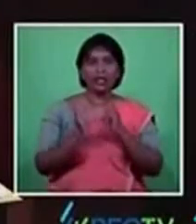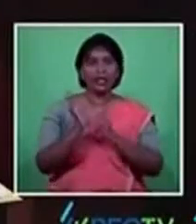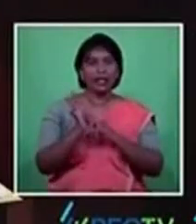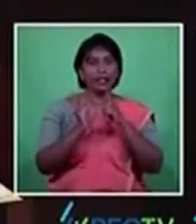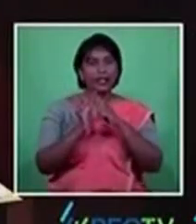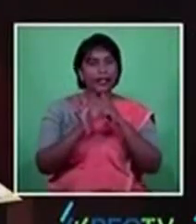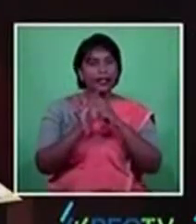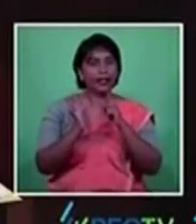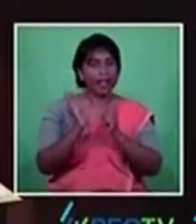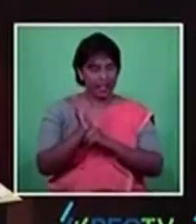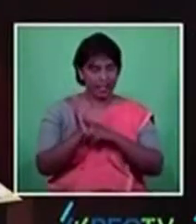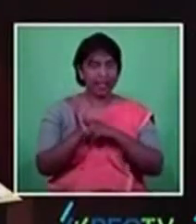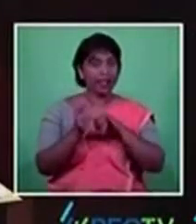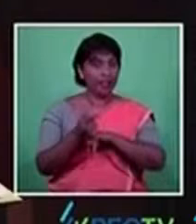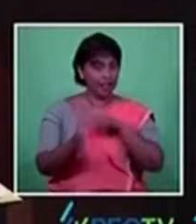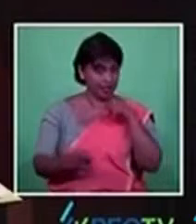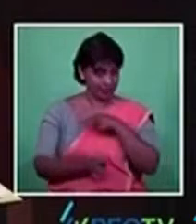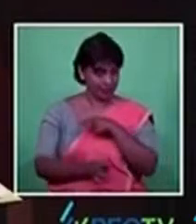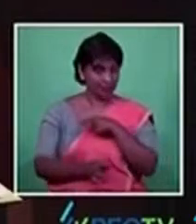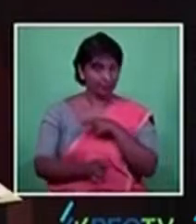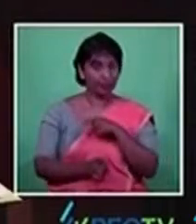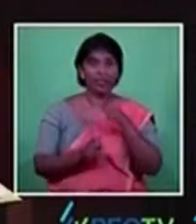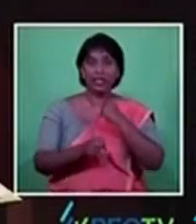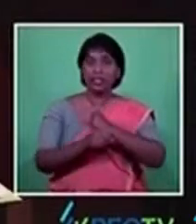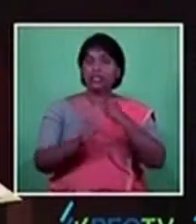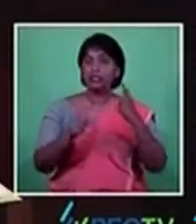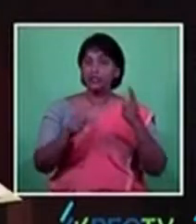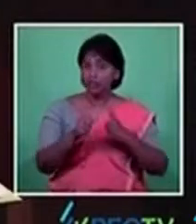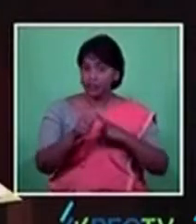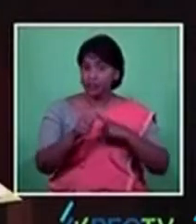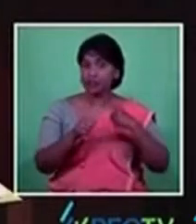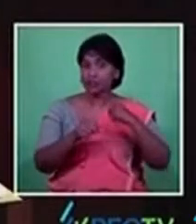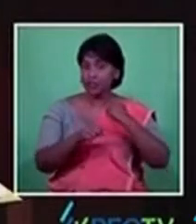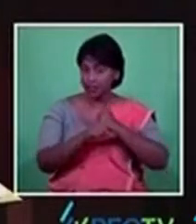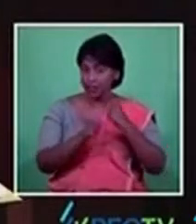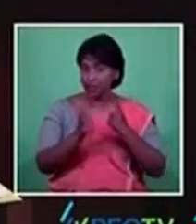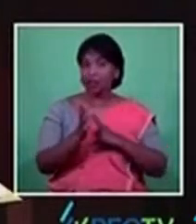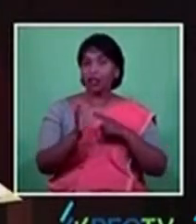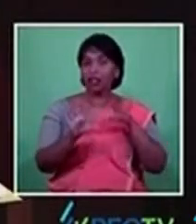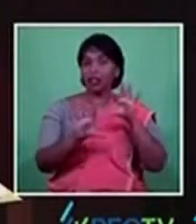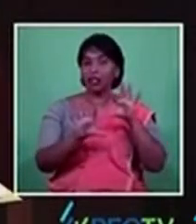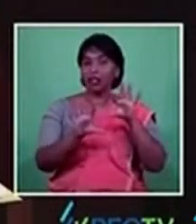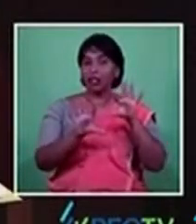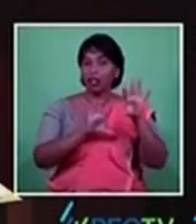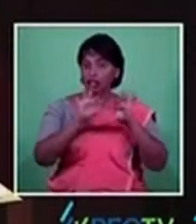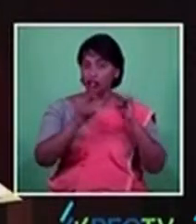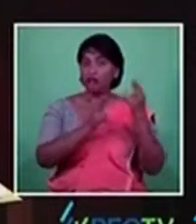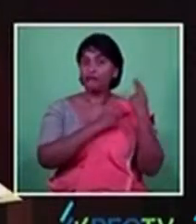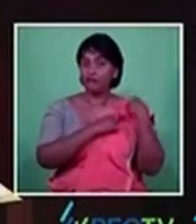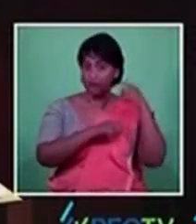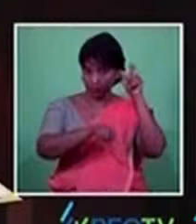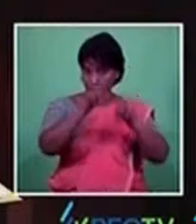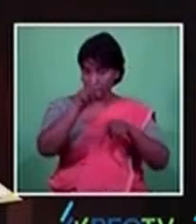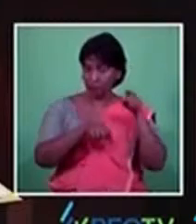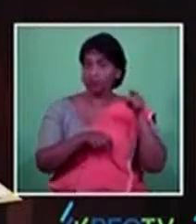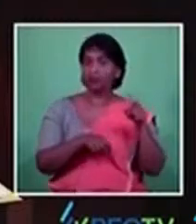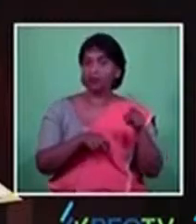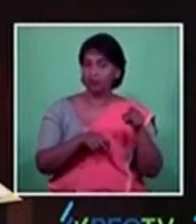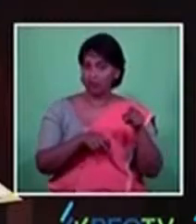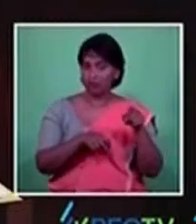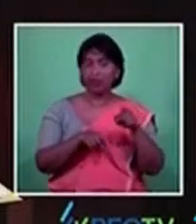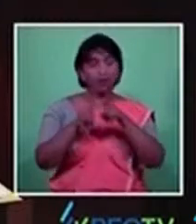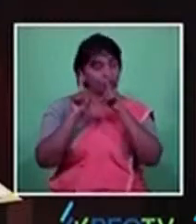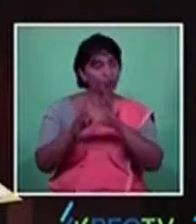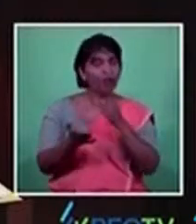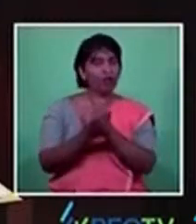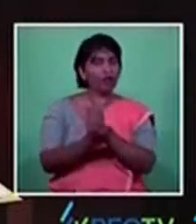ලේකම්තුමා දිස්ත්‍රික් ලේකම්වරුන්ට තේරුම් බාර නිලධාරීන්ට Secretary Hapuhinna has